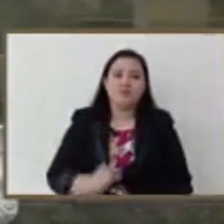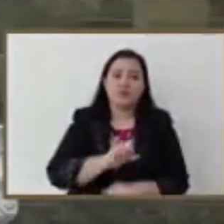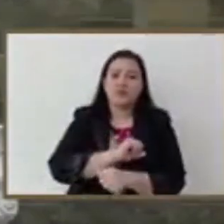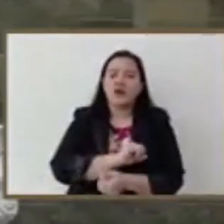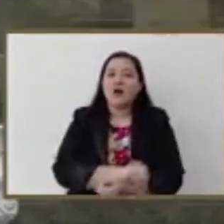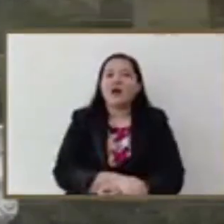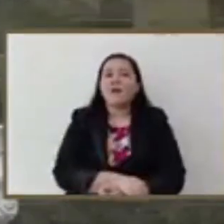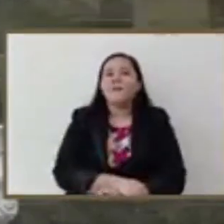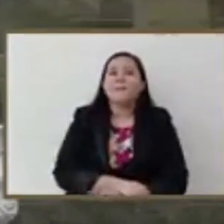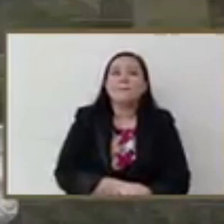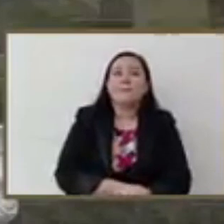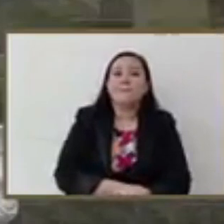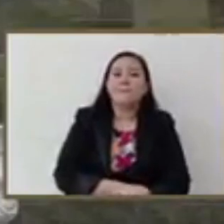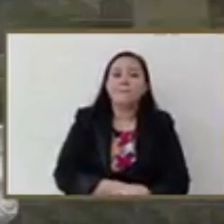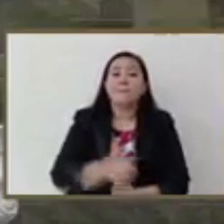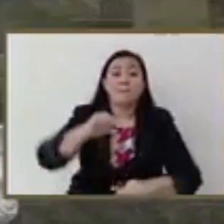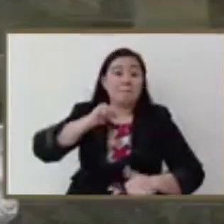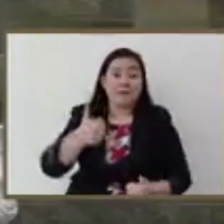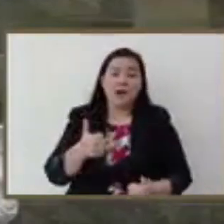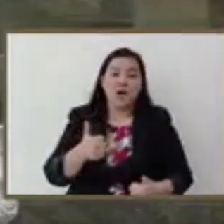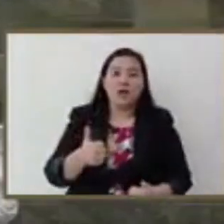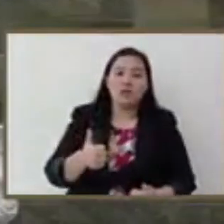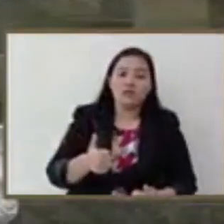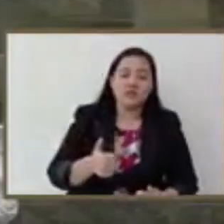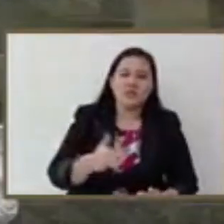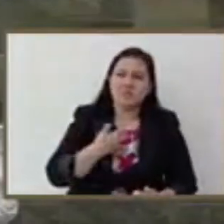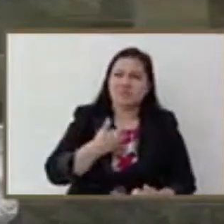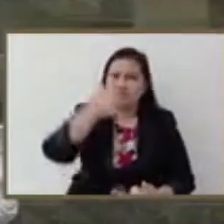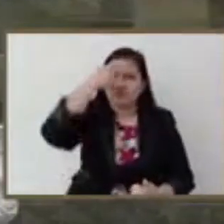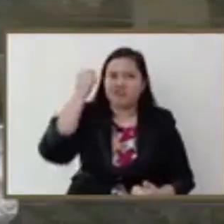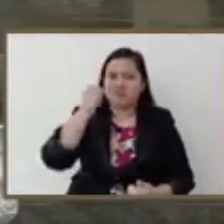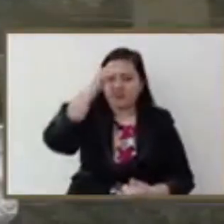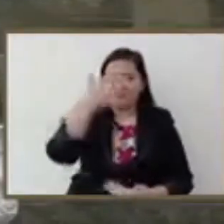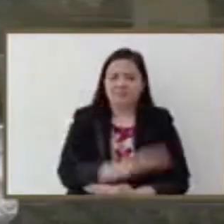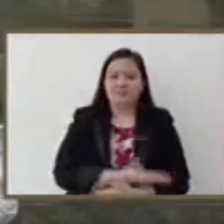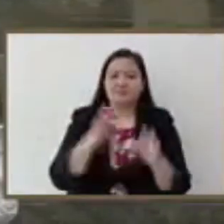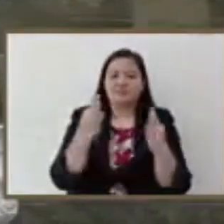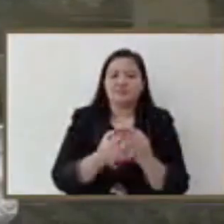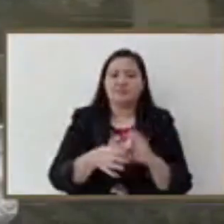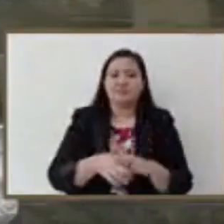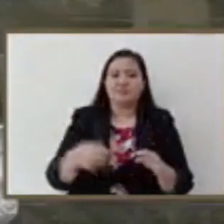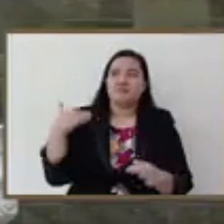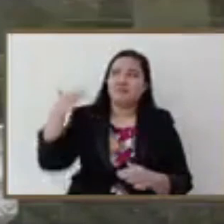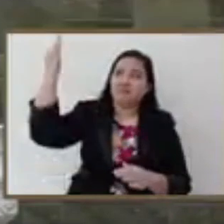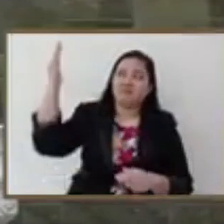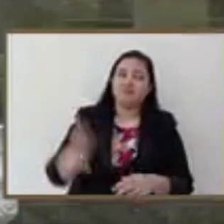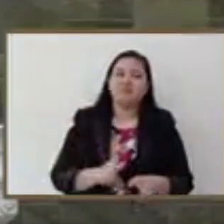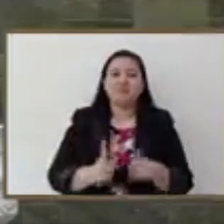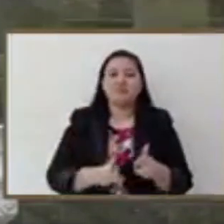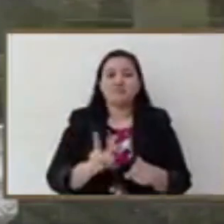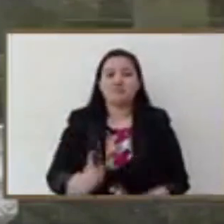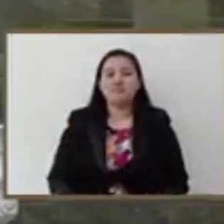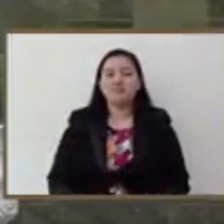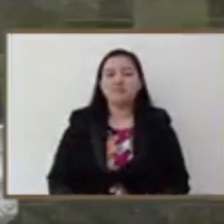ang identification para tayo umabuso at mawala ng respeto sa ibang tao.